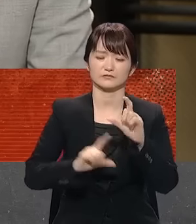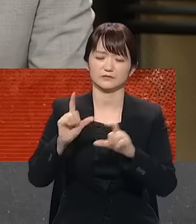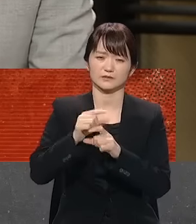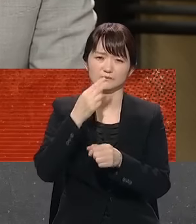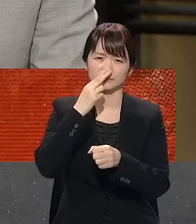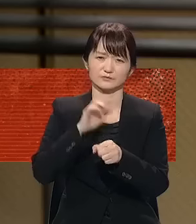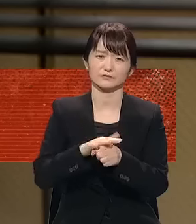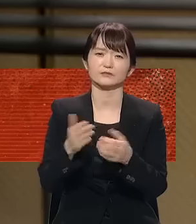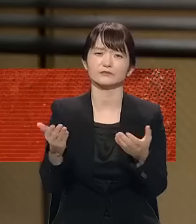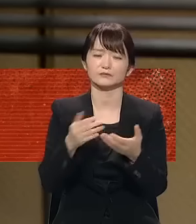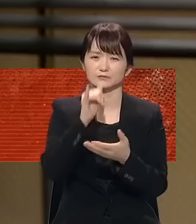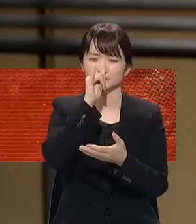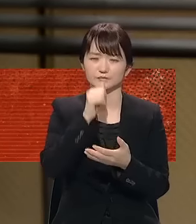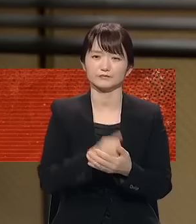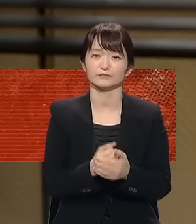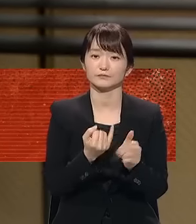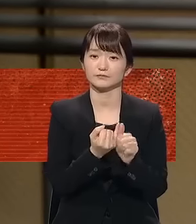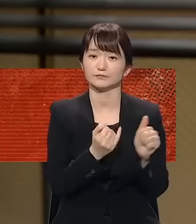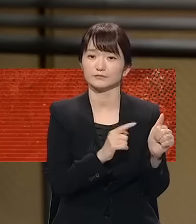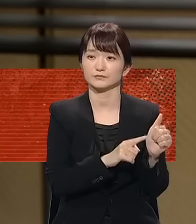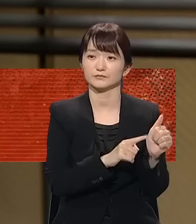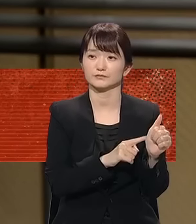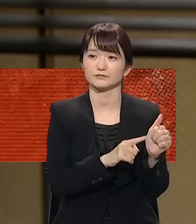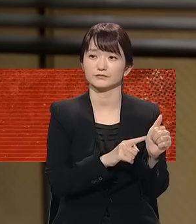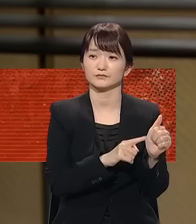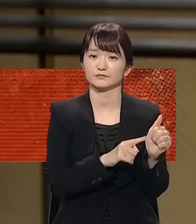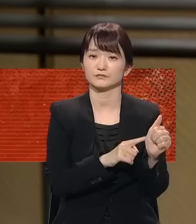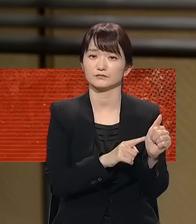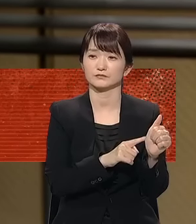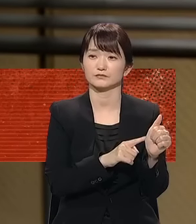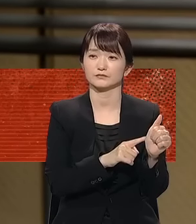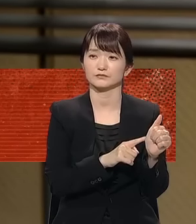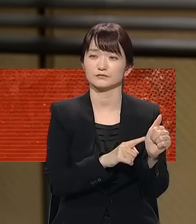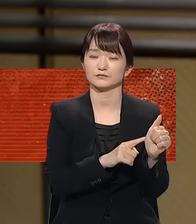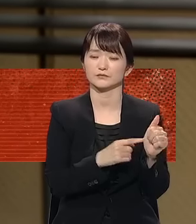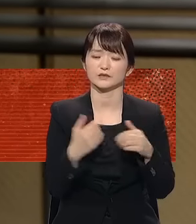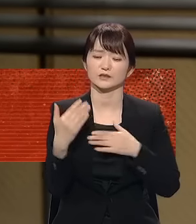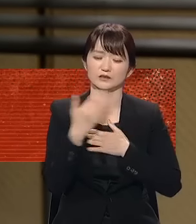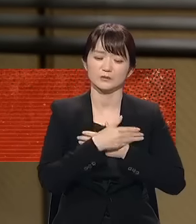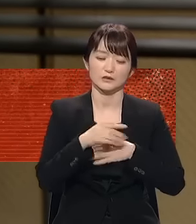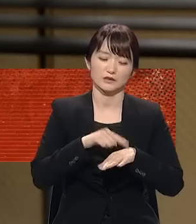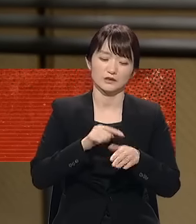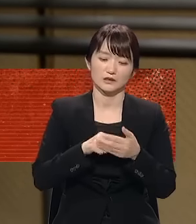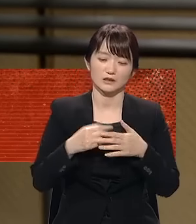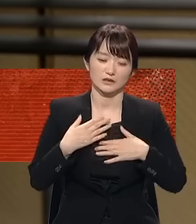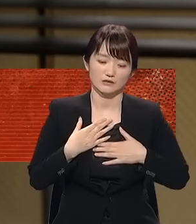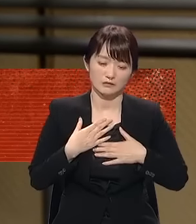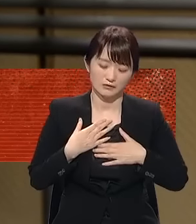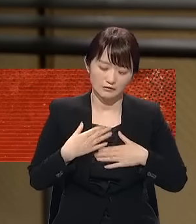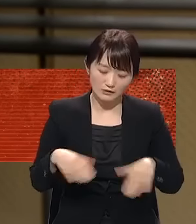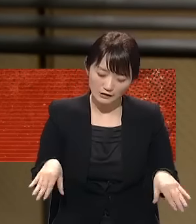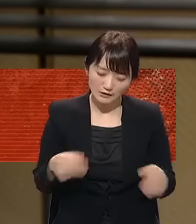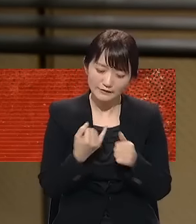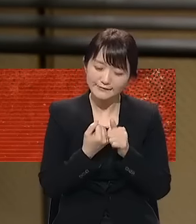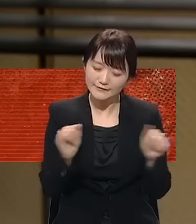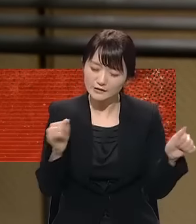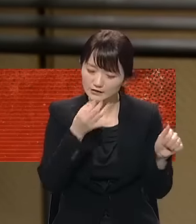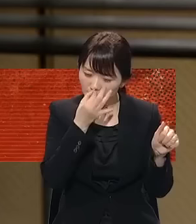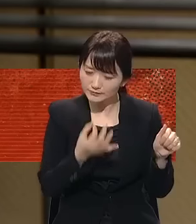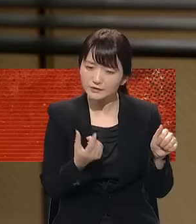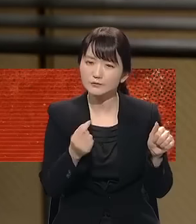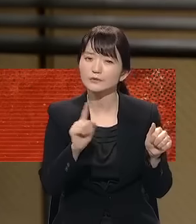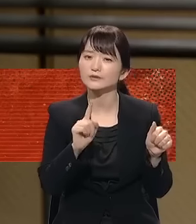겁니다 당시에이 남편은 정말 뭐 몸몸 마음도 정말 지친 상태였는데 이혼하면 더 힘들 것 같아서